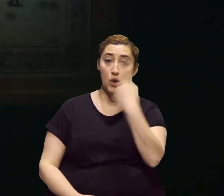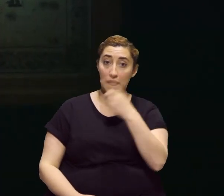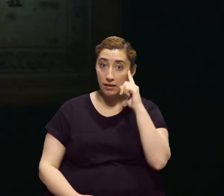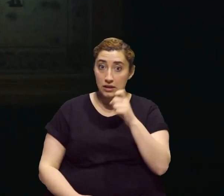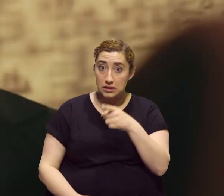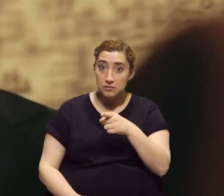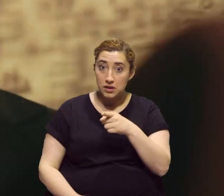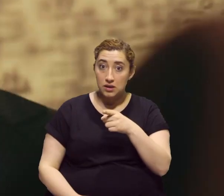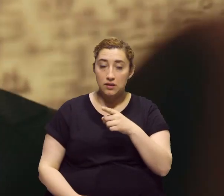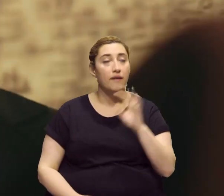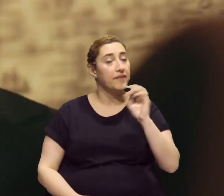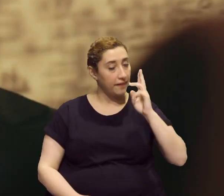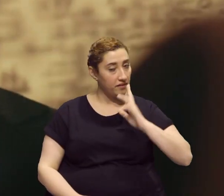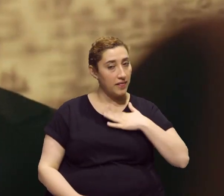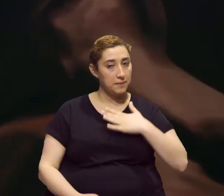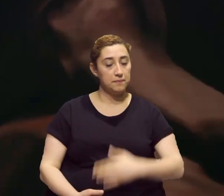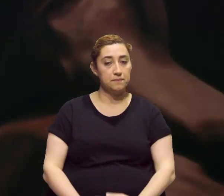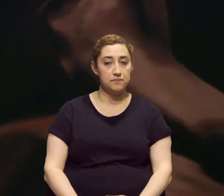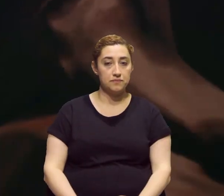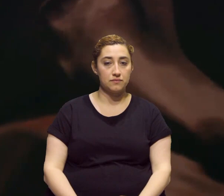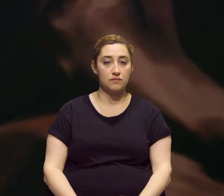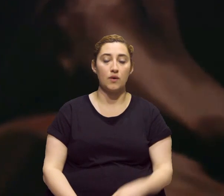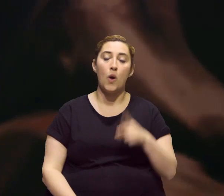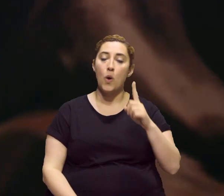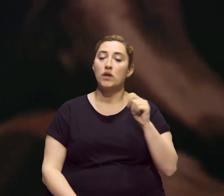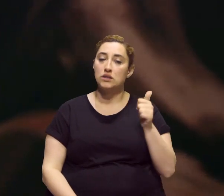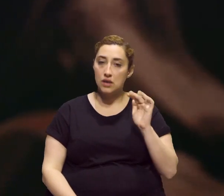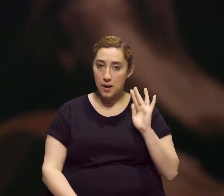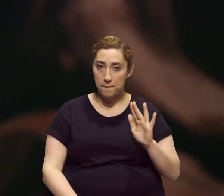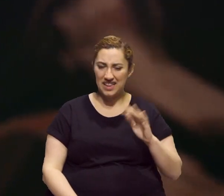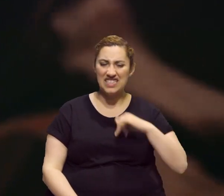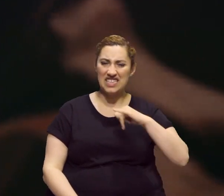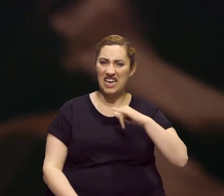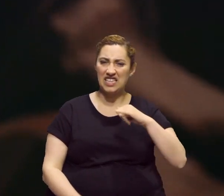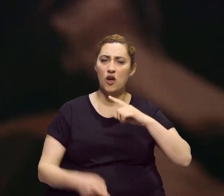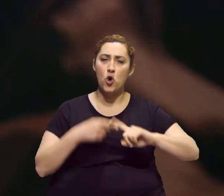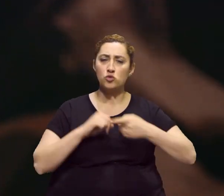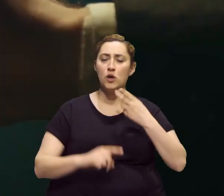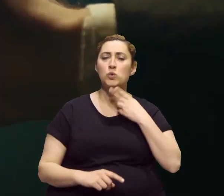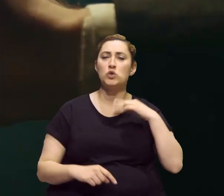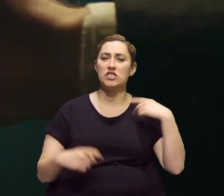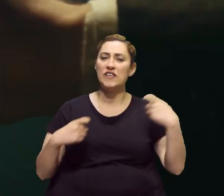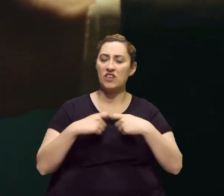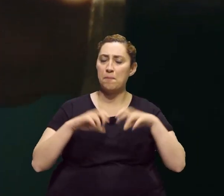bildirdiniz mi? Evet efendim. Öyleyse yakında Osmanlı-Rus savaşı